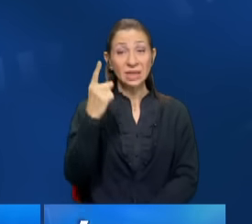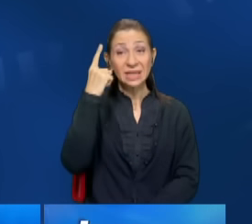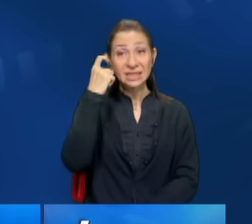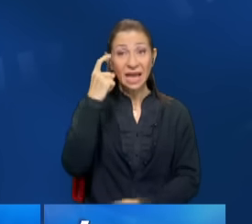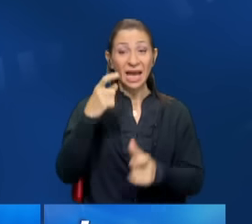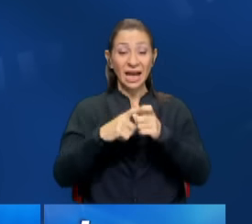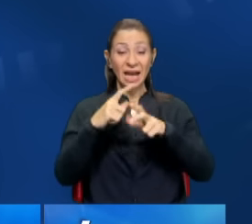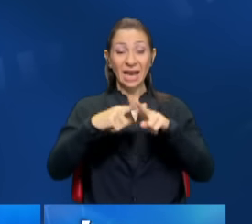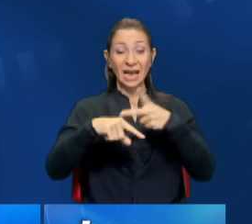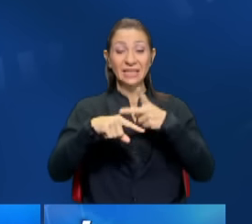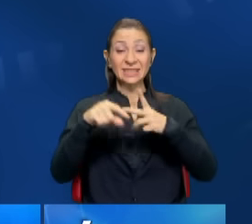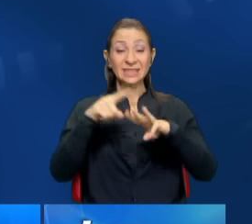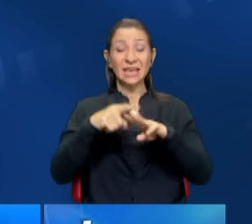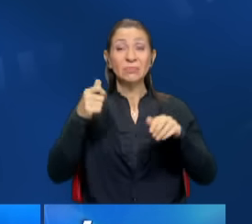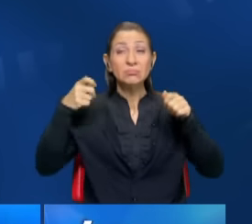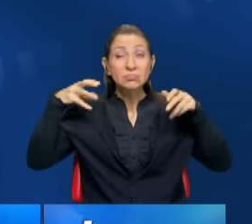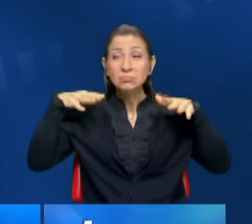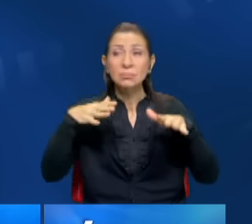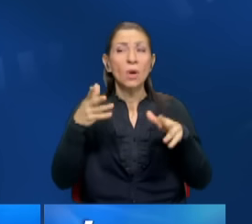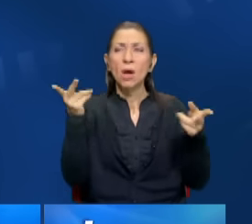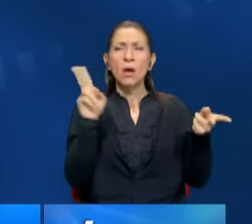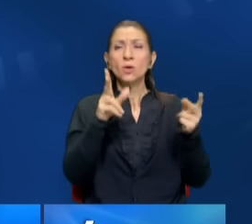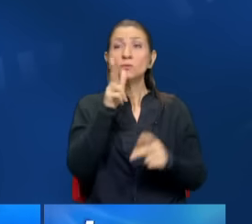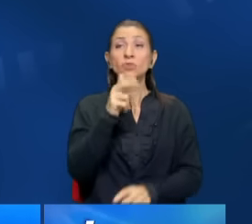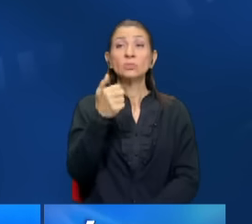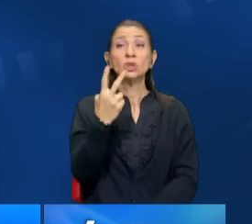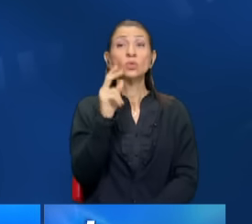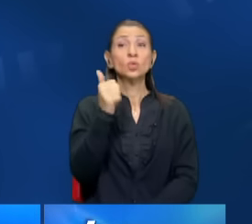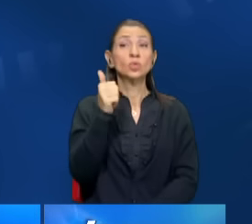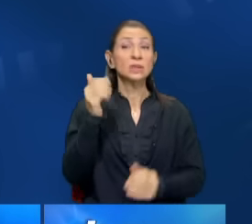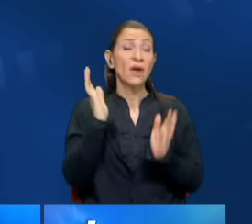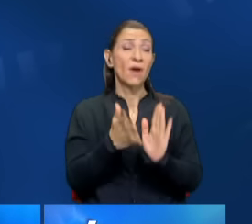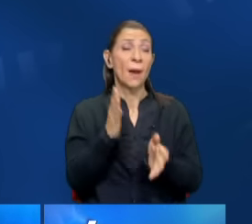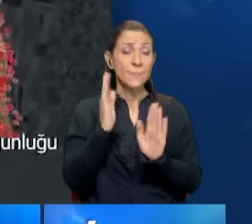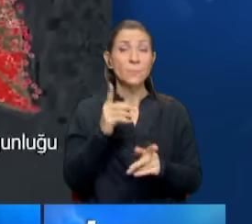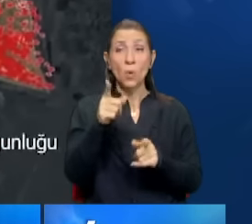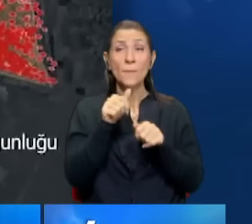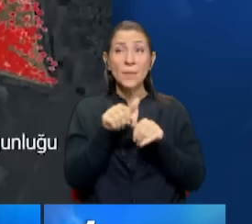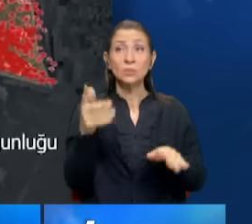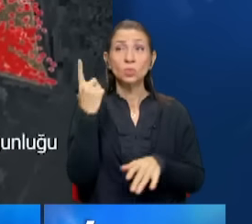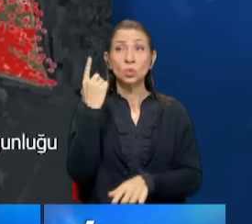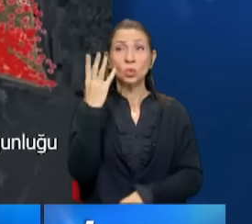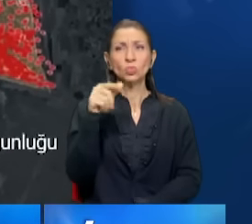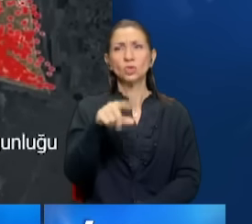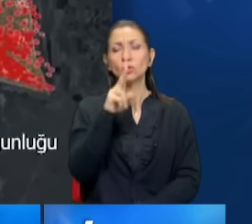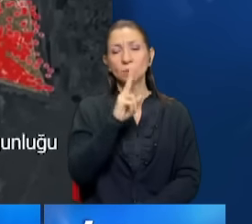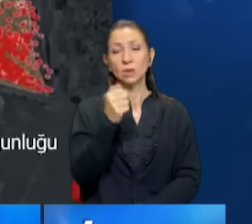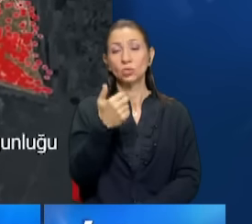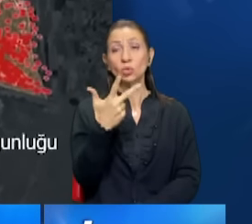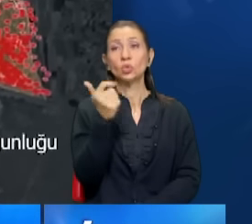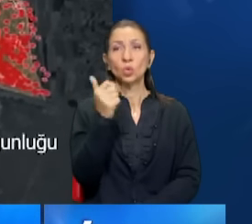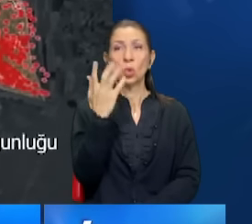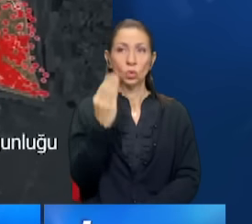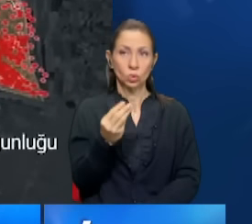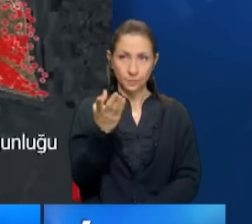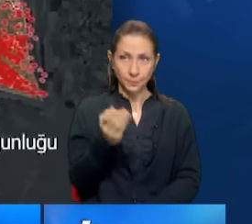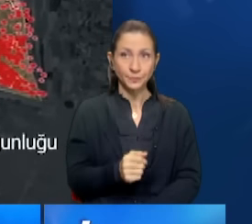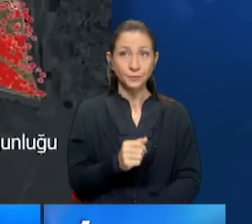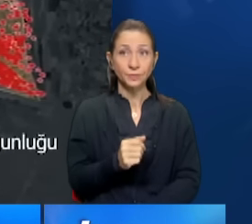İsrail'in Gazze'ye saldırıları 362 gündür devam ediyor diyor Anadolu Ajansı. Bu paylaşım dün olduğu için bugün 363 gün